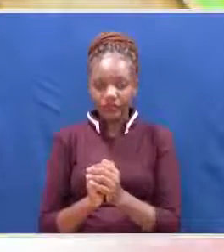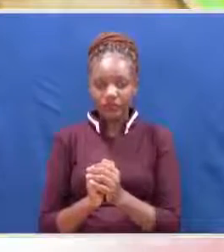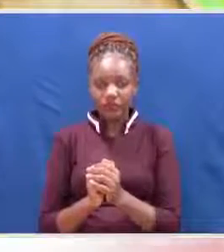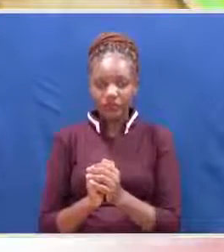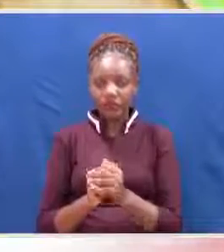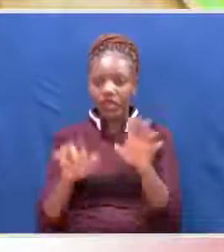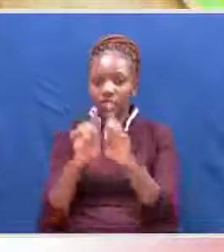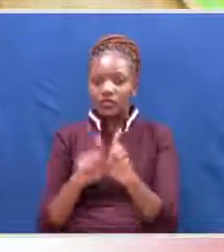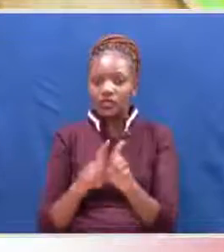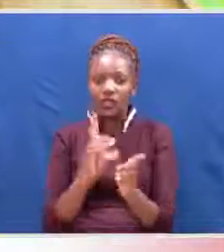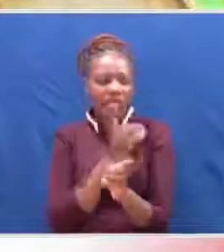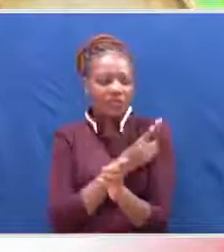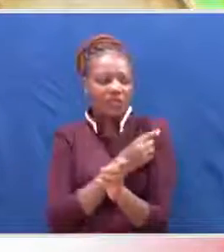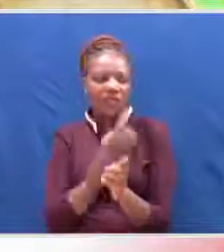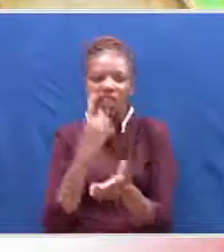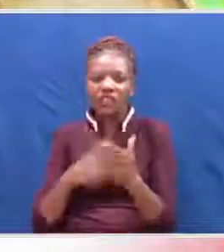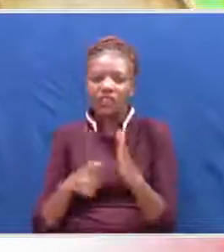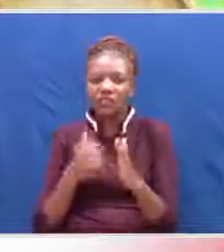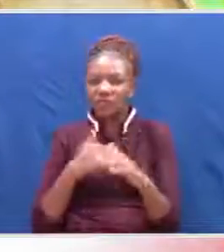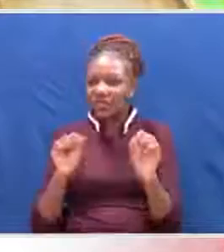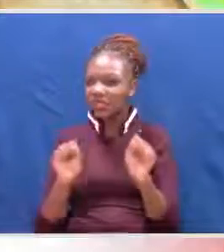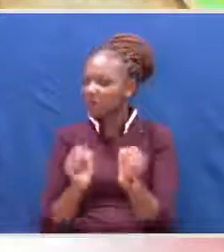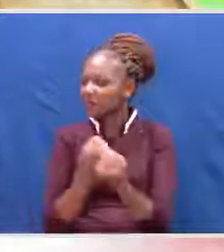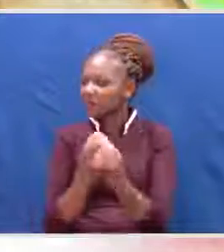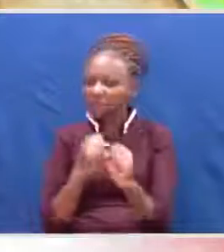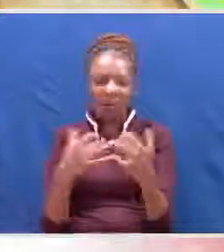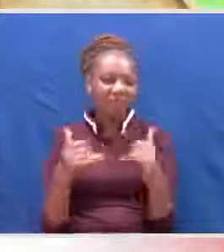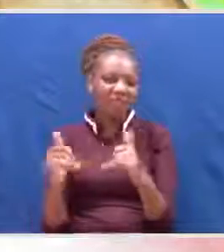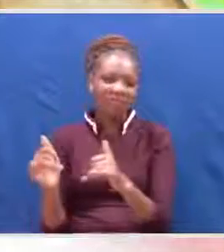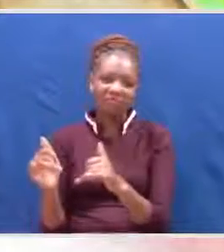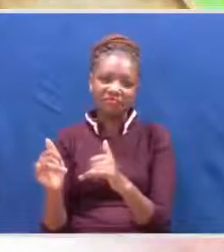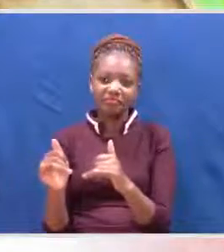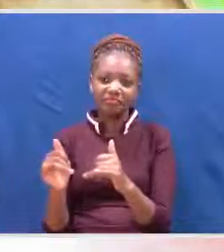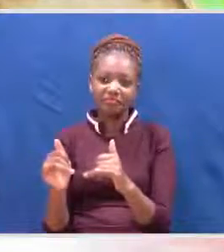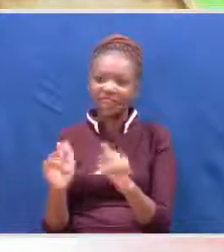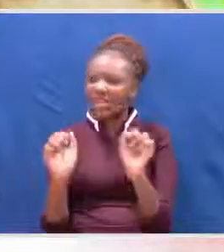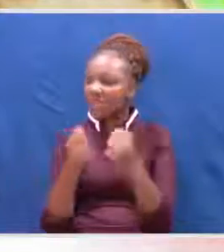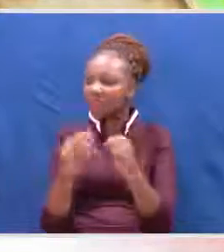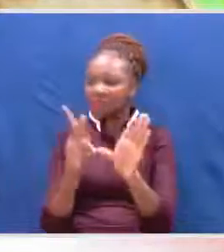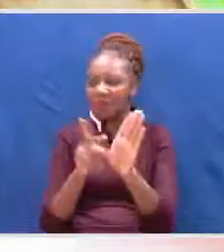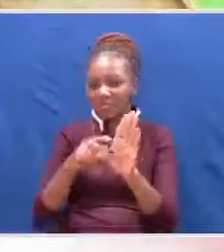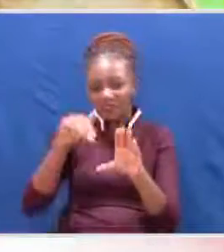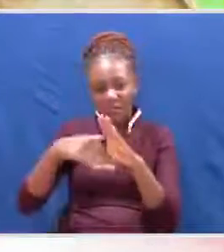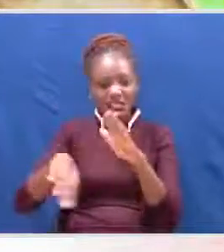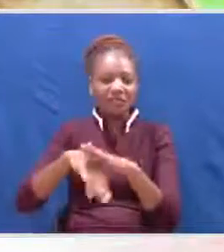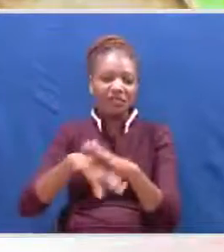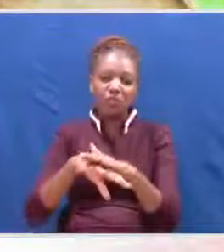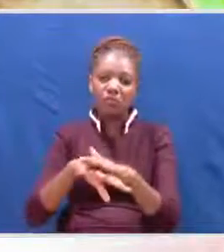wakaniambia story na mpira, pengine nikirudi kwa capacity nyingine, lakini si kucheza. So mimi na